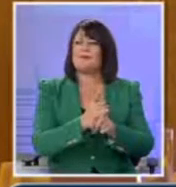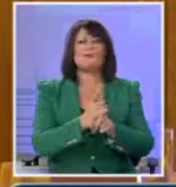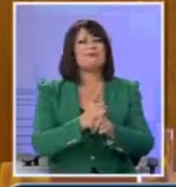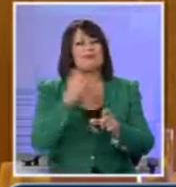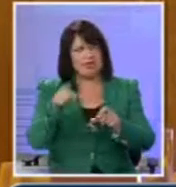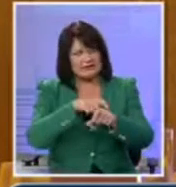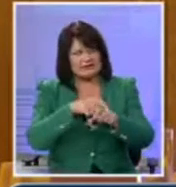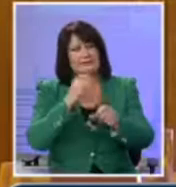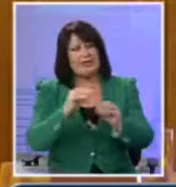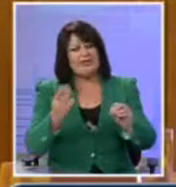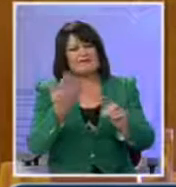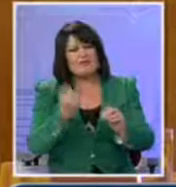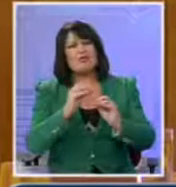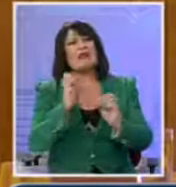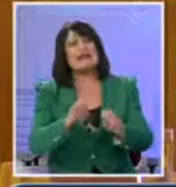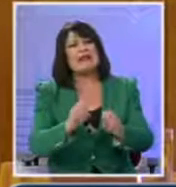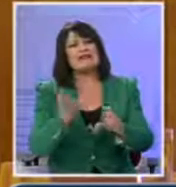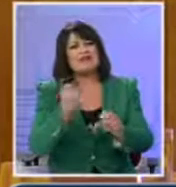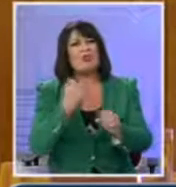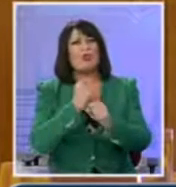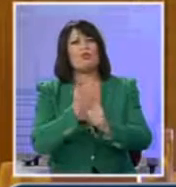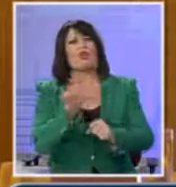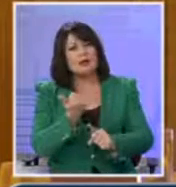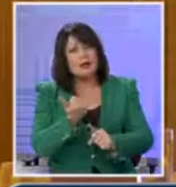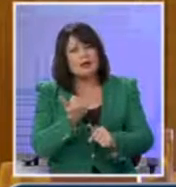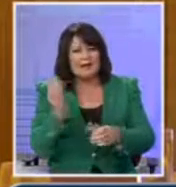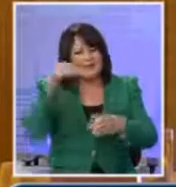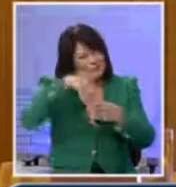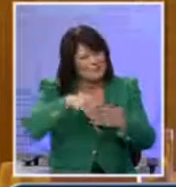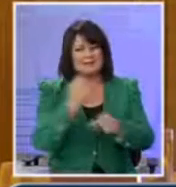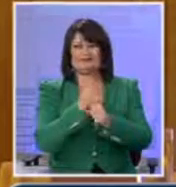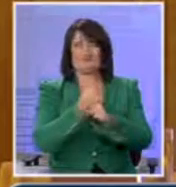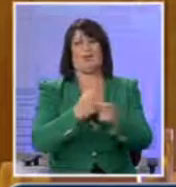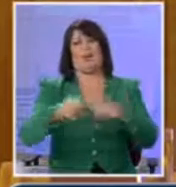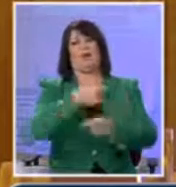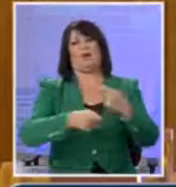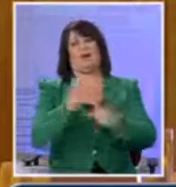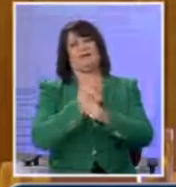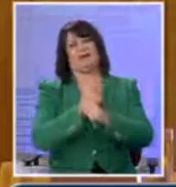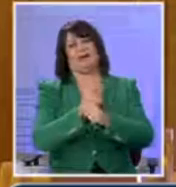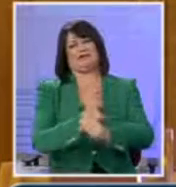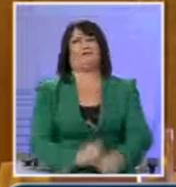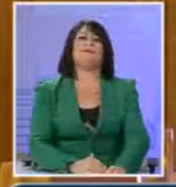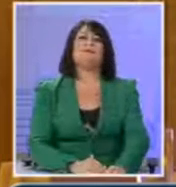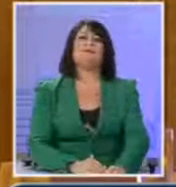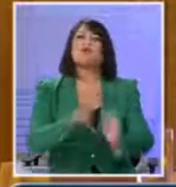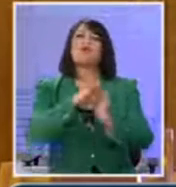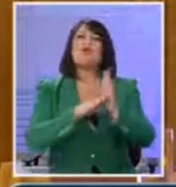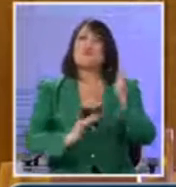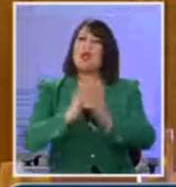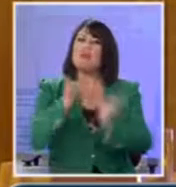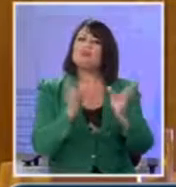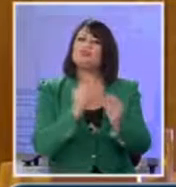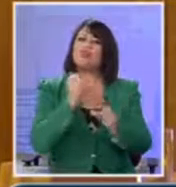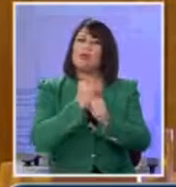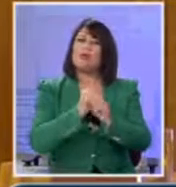εργασίας, εκπαίδευσης ή κατάρτισης και η ένταξή τους στην αγορά εργασίας. Η ανάπτυξη προγραμμάτων